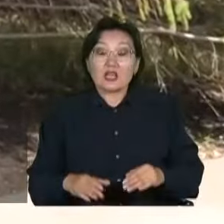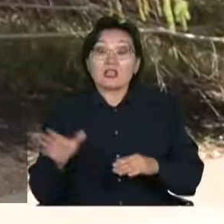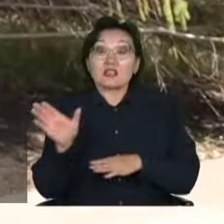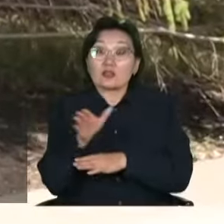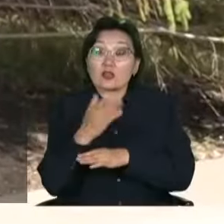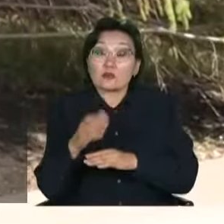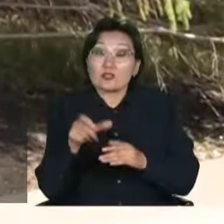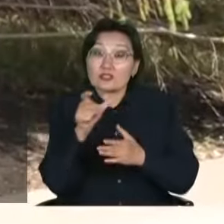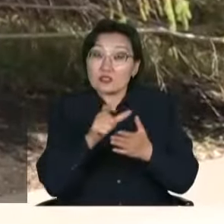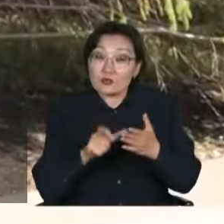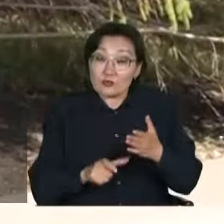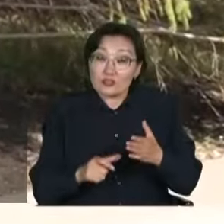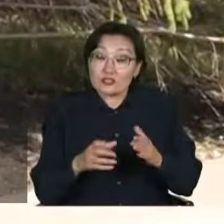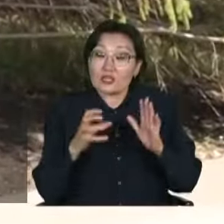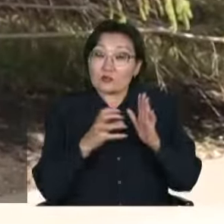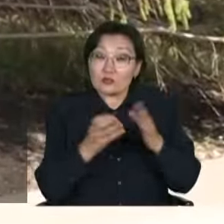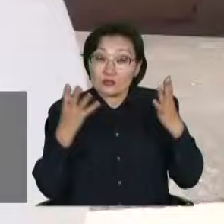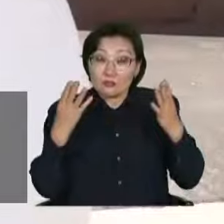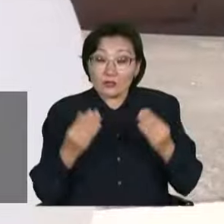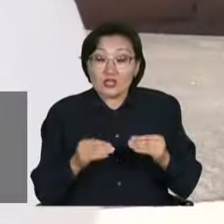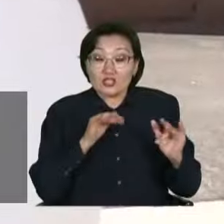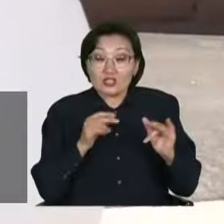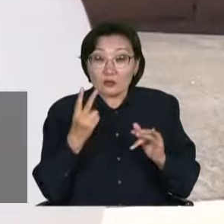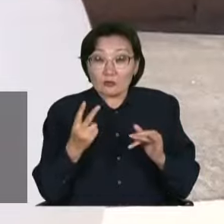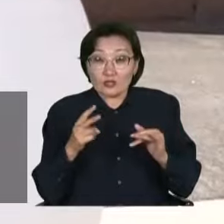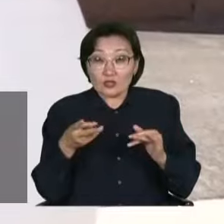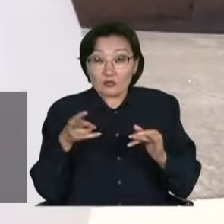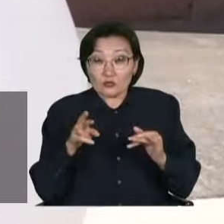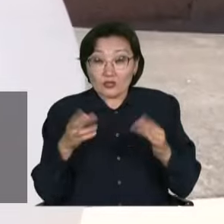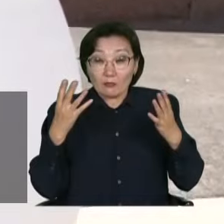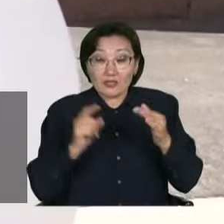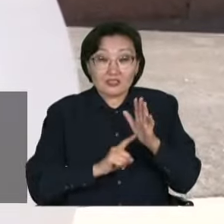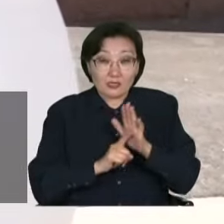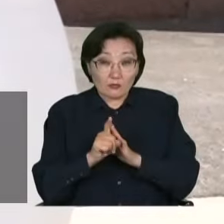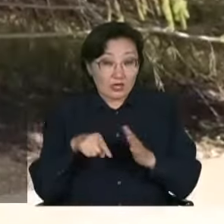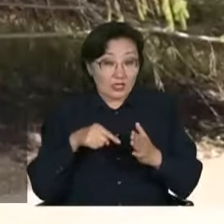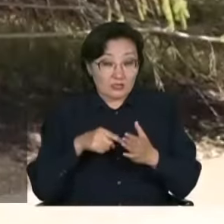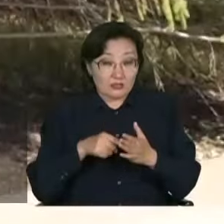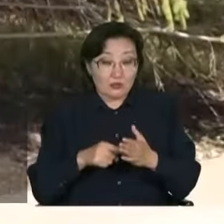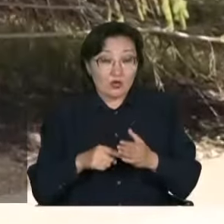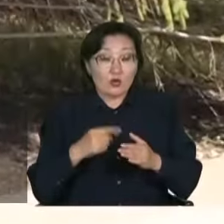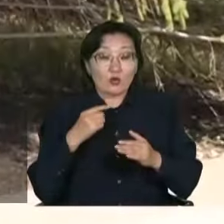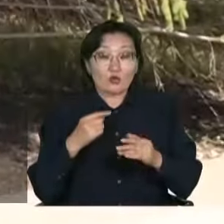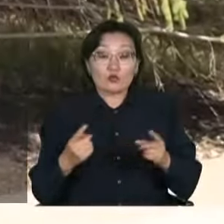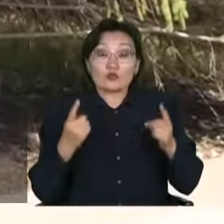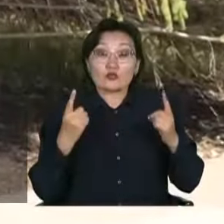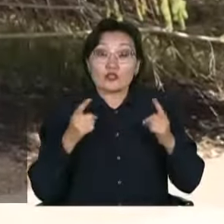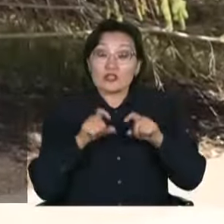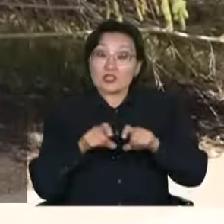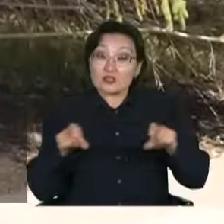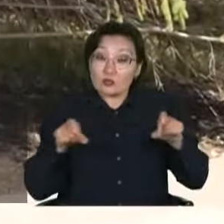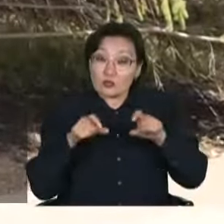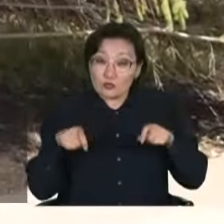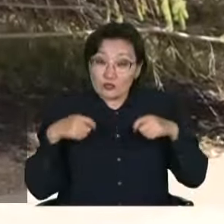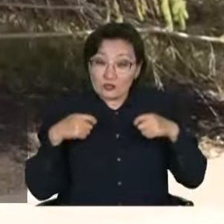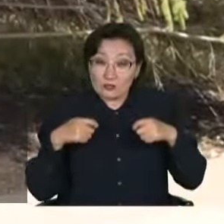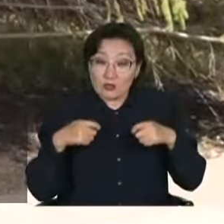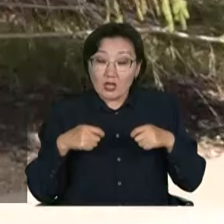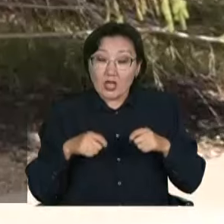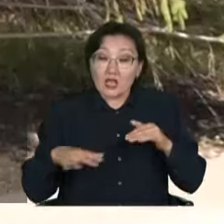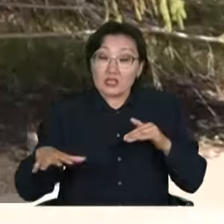біз шараларымызды 2-ші маусымнан бастадық. 2-ші маусымнан бастап қаланың үлкен сауда ойын орталықтарында,